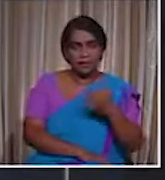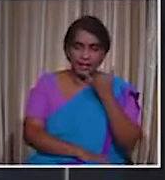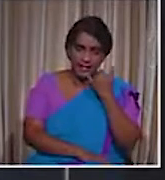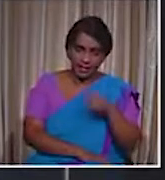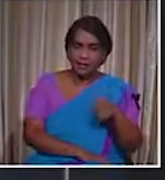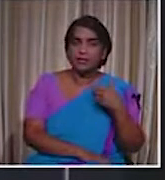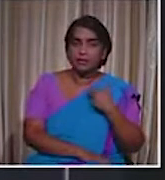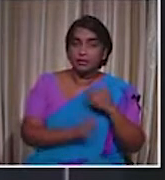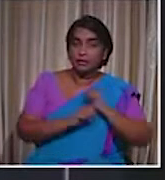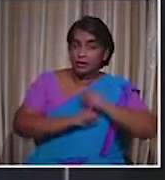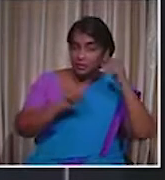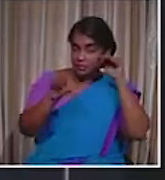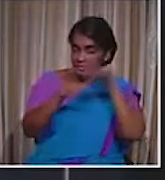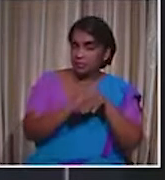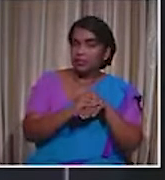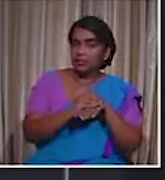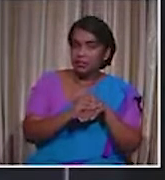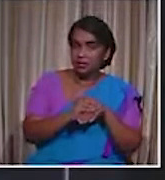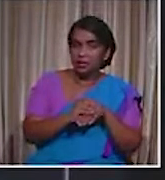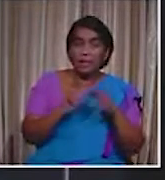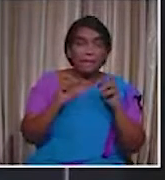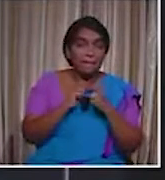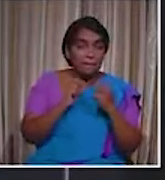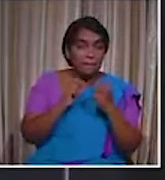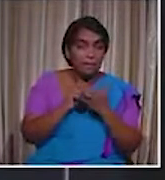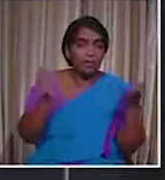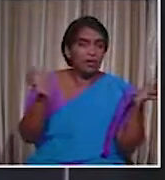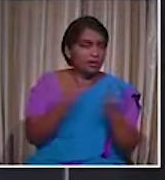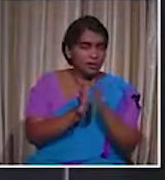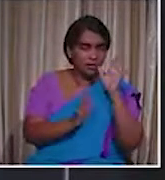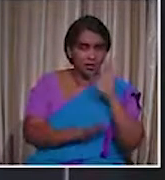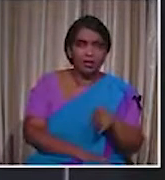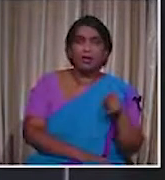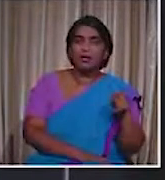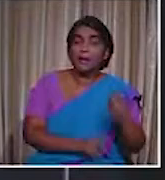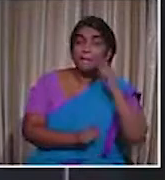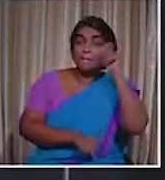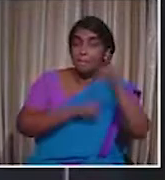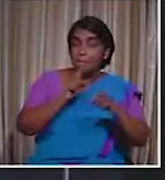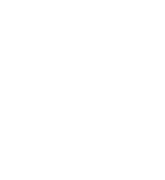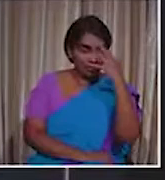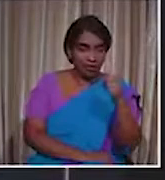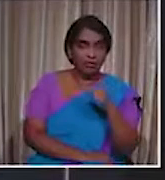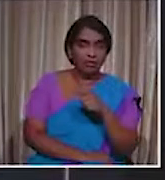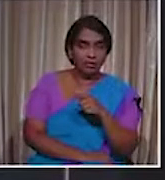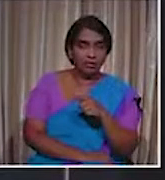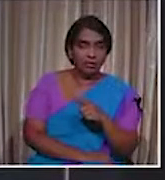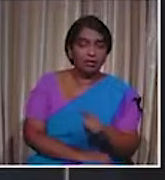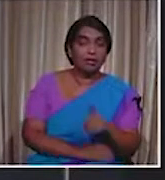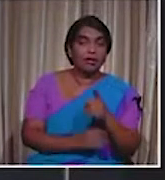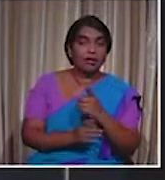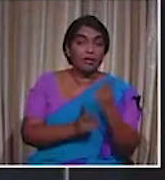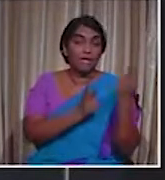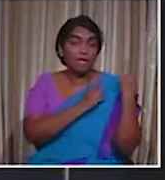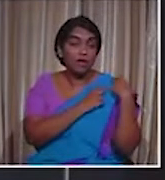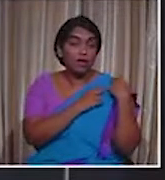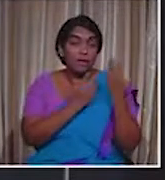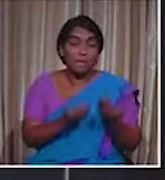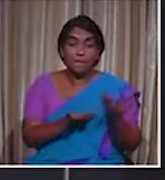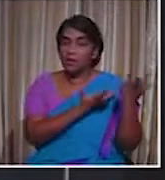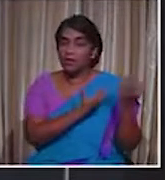අරගලේ ඇතුළට කරු කතානායකතුමනි ව්‍යසනය ගෙනල්ලා කරන්න හදන්නේ මිනිසුන්ගේ වෛරය ඇති කරන්නේ බරා දින්න එකෙක්වත් මේ